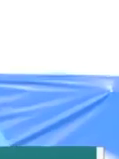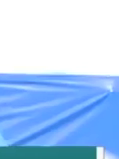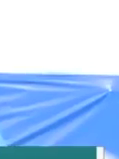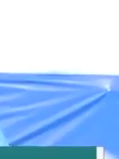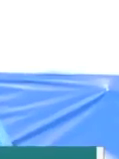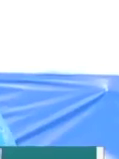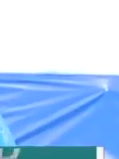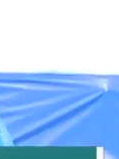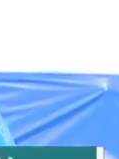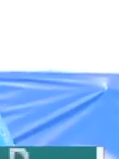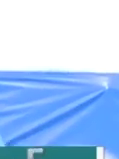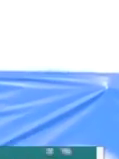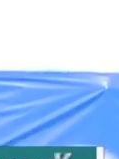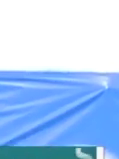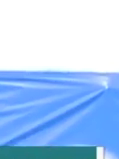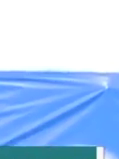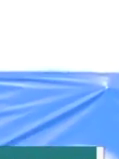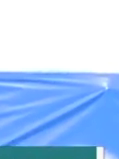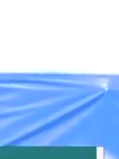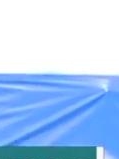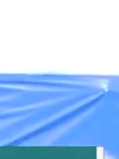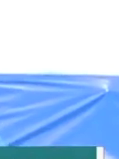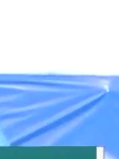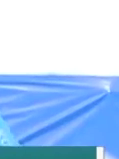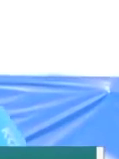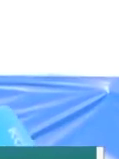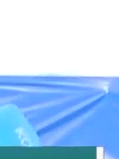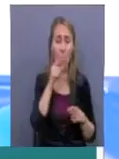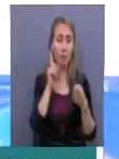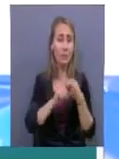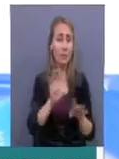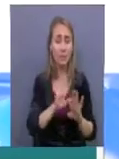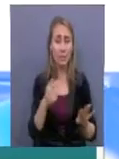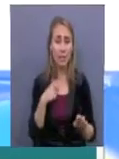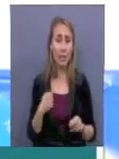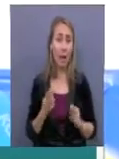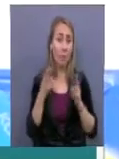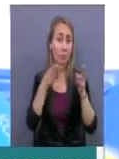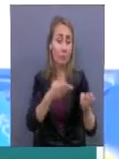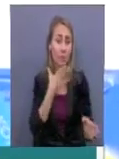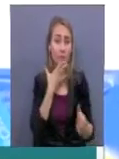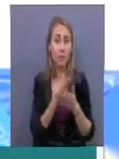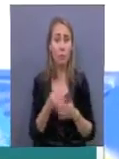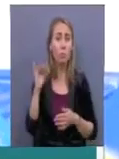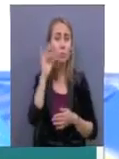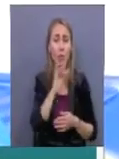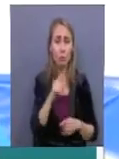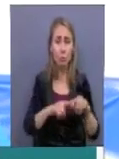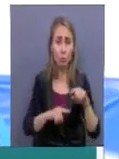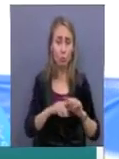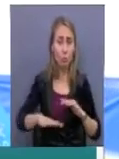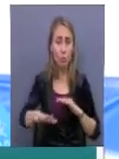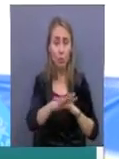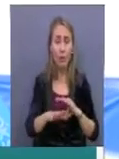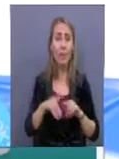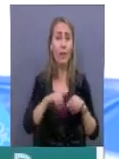Жылдан жылда мынандай деңгей өсіп келе жатқаны көрініп тұр. Енді Құдайға шүкір ақмола барысын ұтып